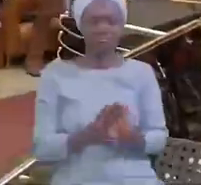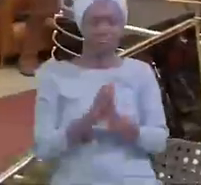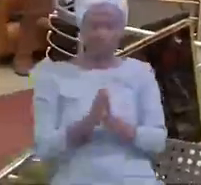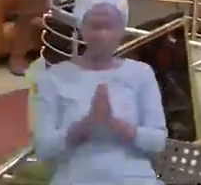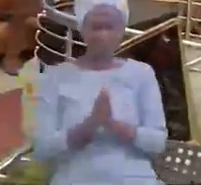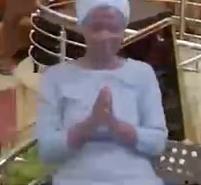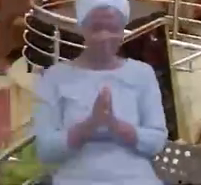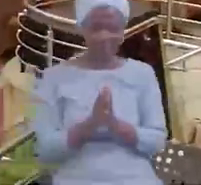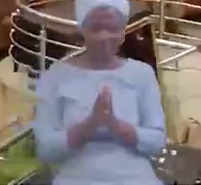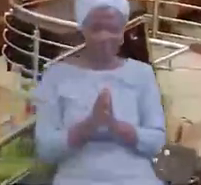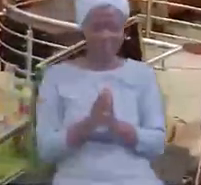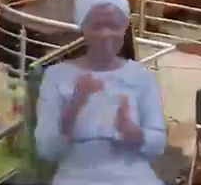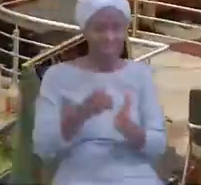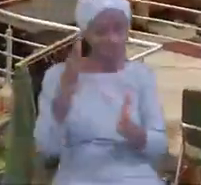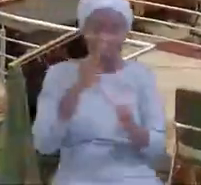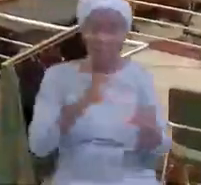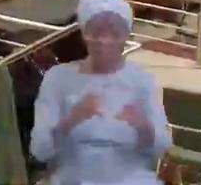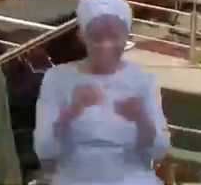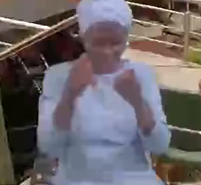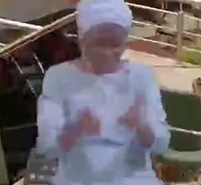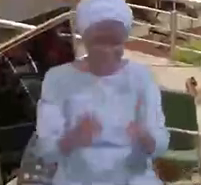Ce sera fait.